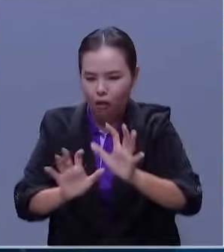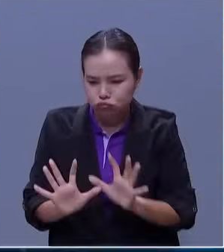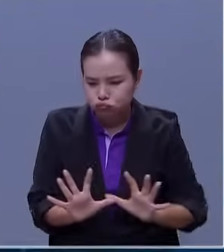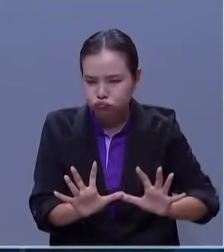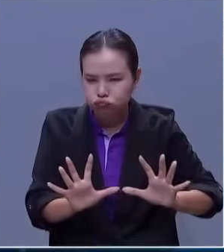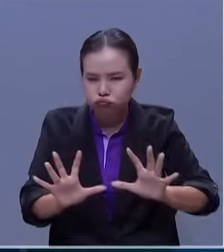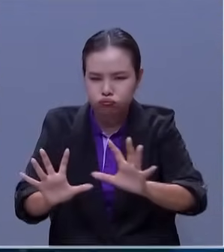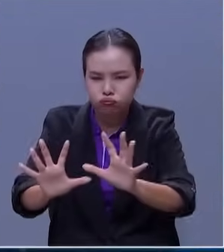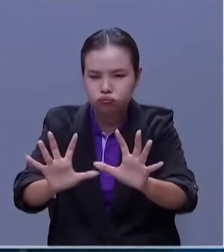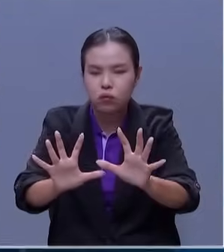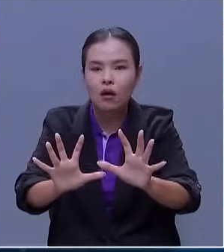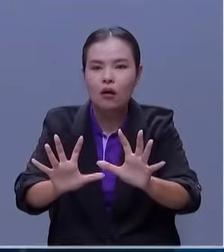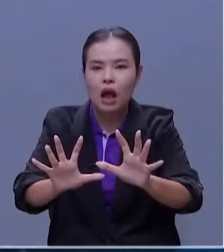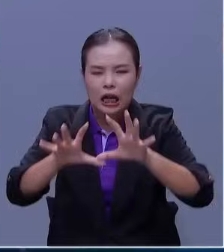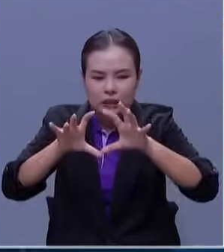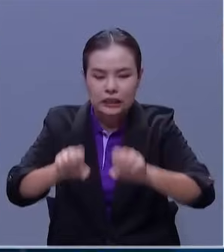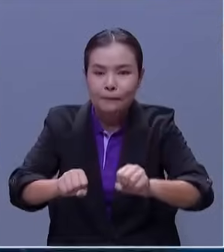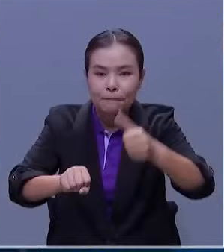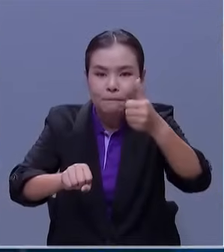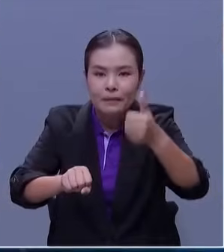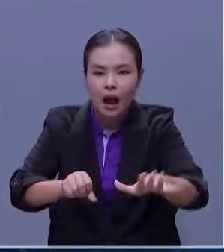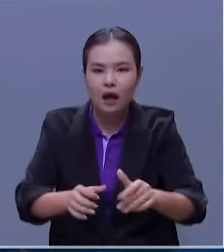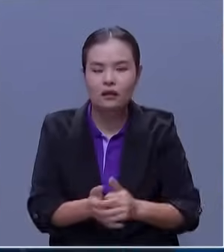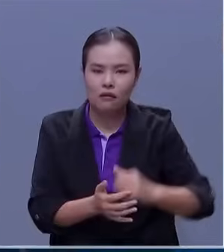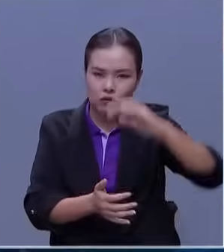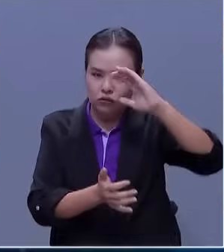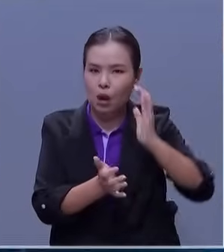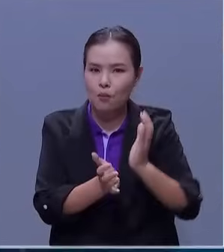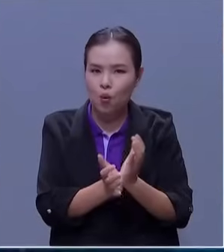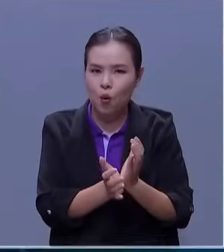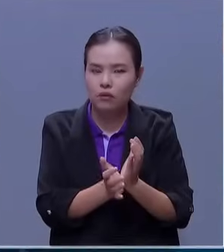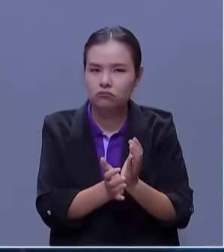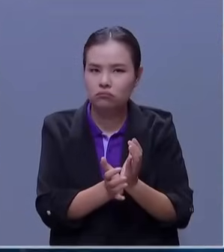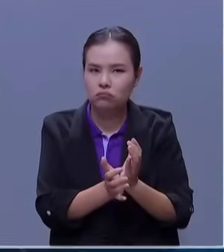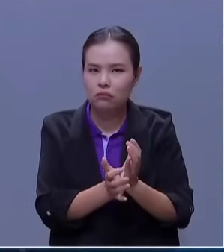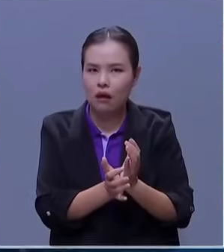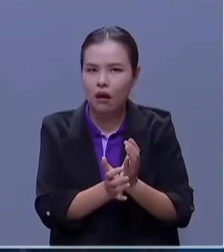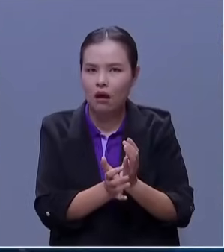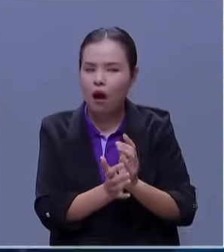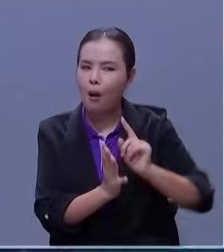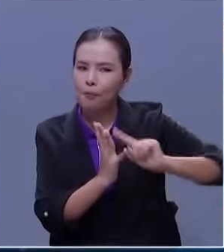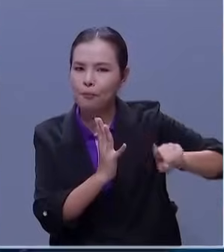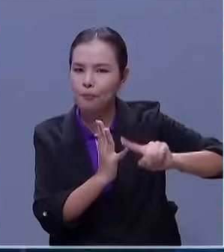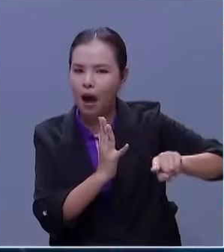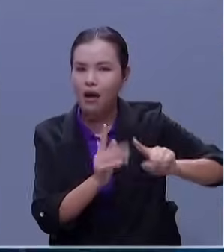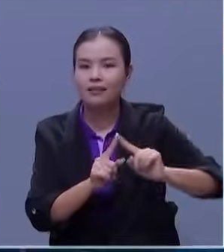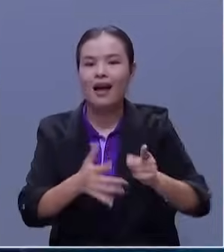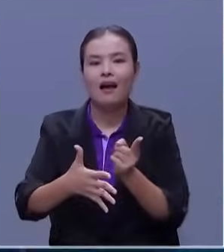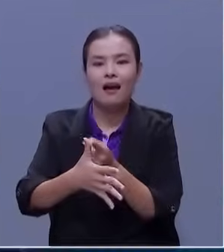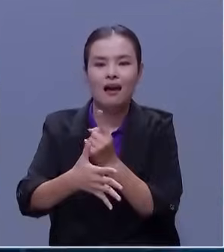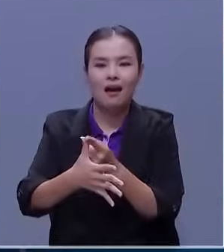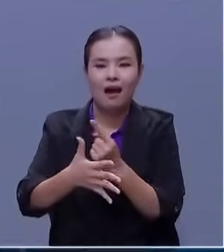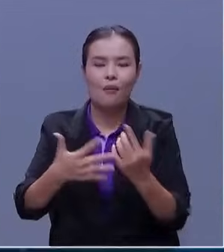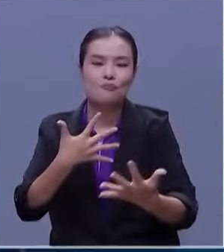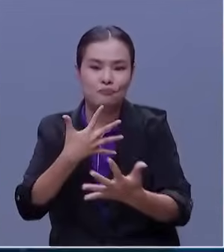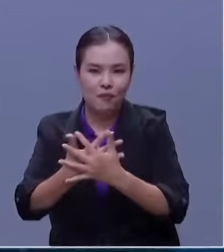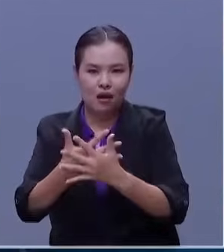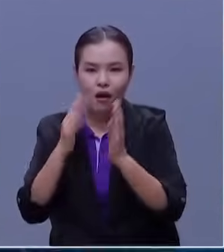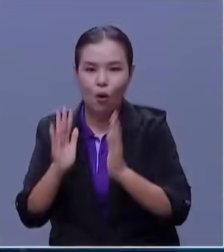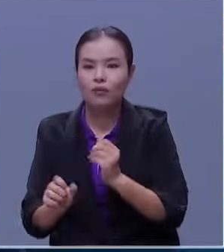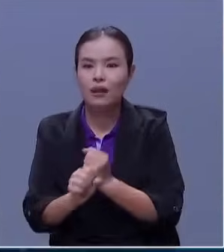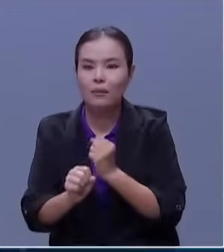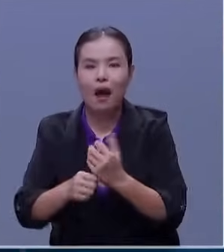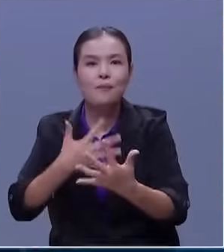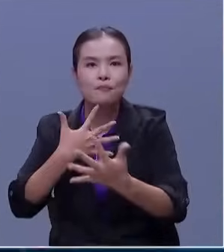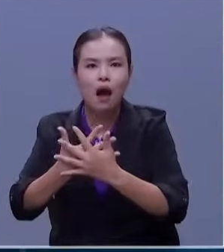างกันเป็น10นายขนาดนี้ คือตำรวจอ่ะอาจจะเป็นปลายทาง ค่ะ จะจุดเริ่มต้นก็คือเจ้าหน้าที่ราชทัณฑ์ถูกไหมจากเรือนจ